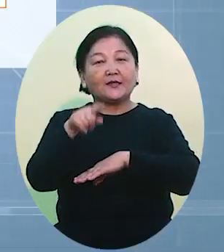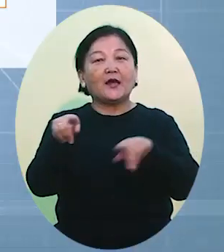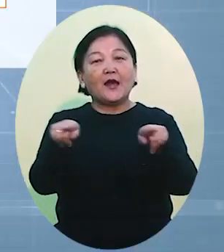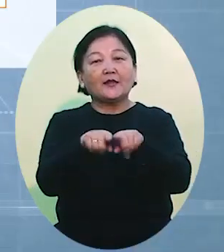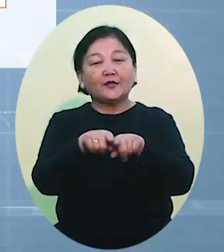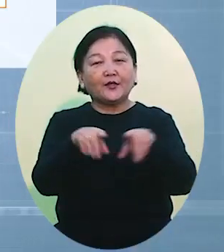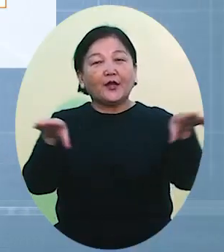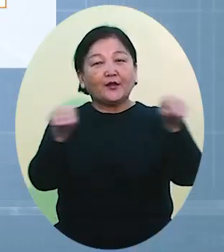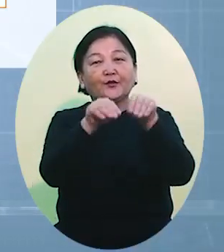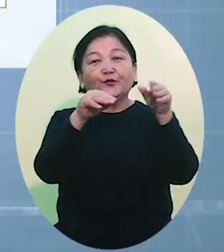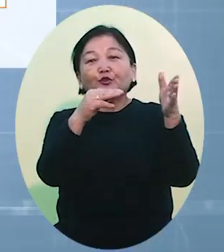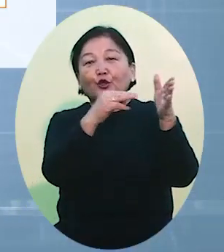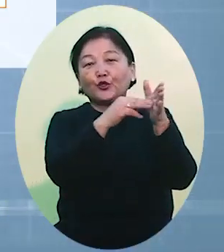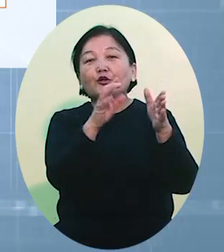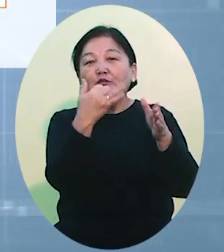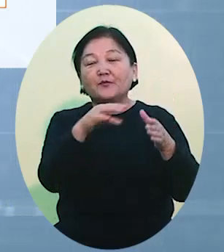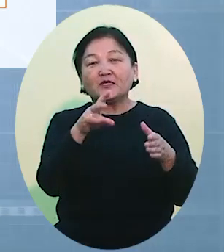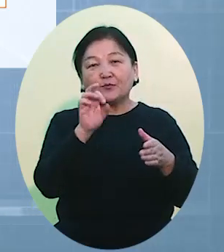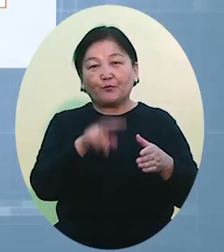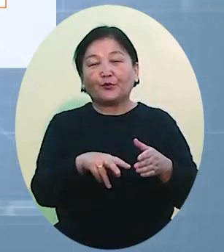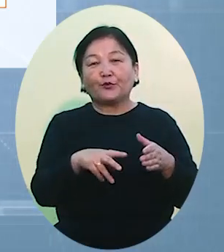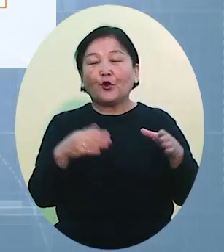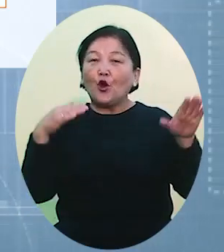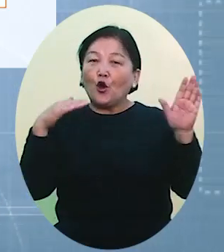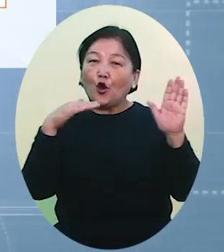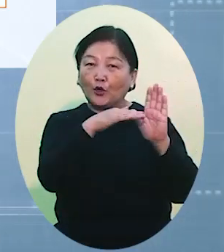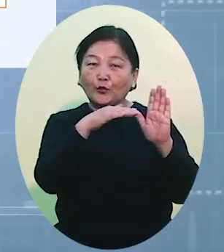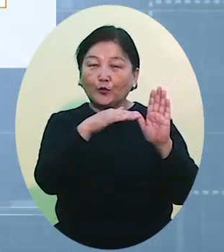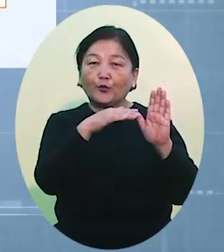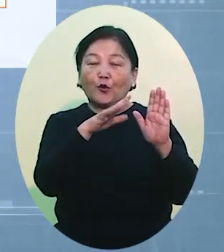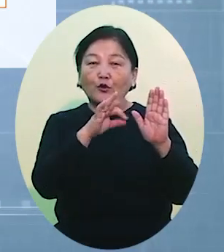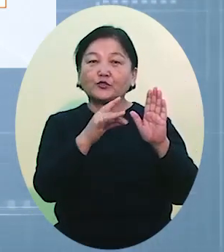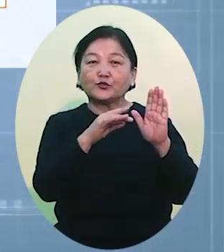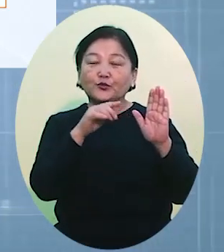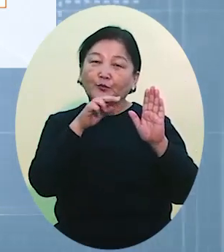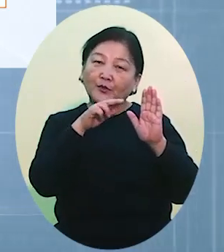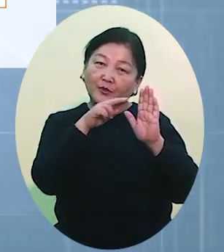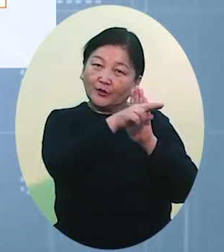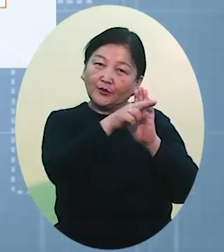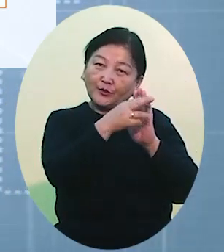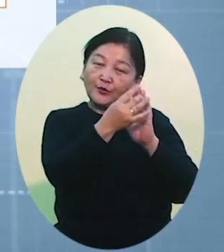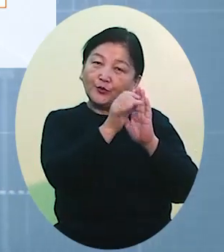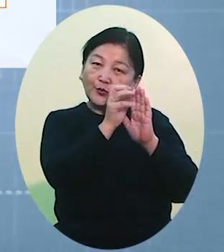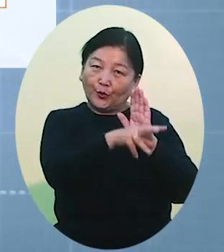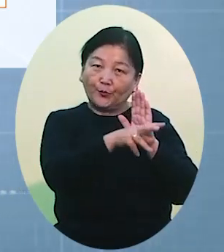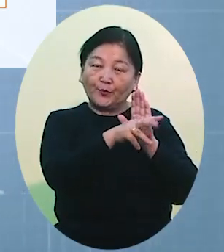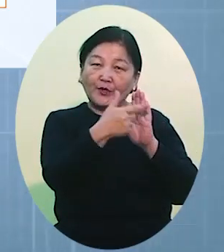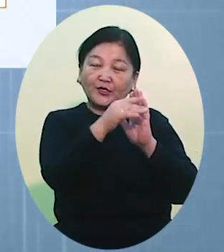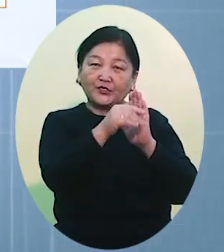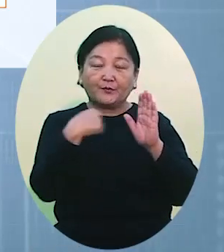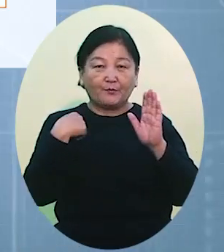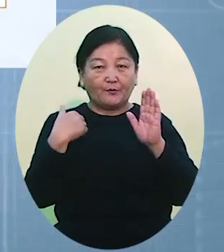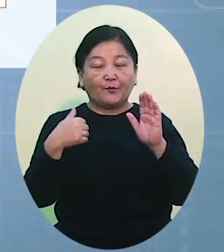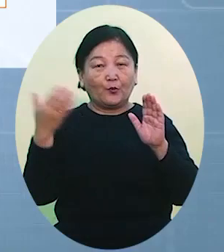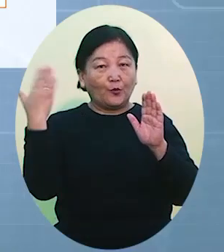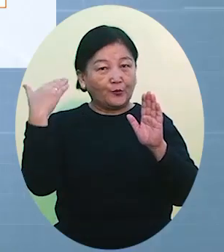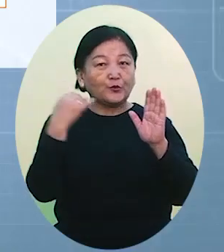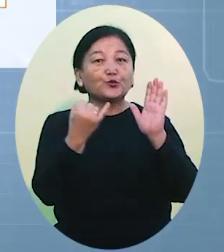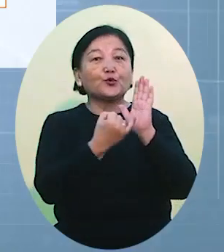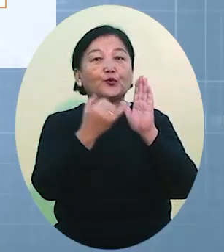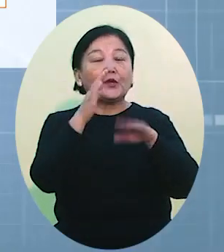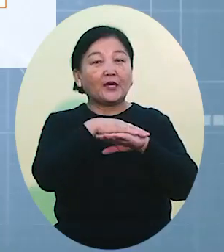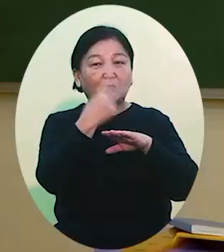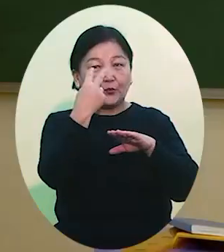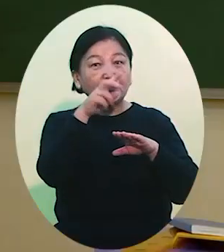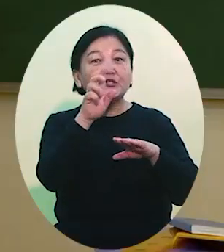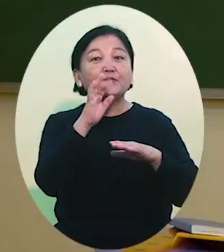ба гаралтын тоо байх, оролт дээр хийгдэх үйлдэл нь арифметик үйлдэл байх дөрмийг том функц гинэ гэж бид нар өмнө тодорхойлж байсан байна. За